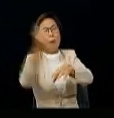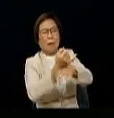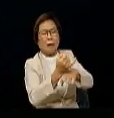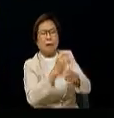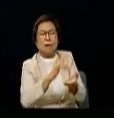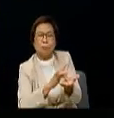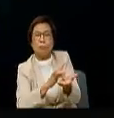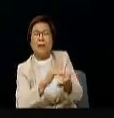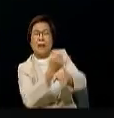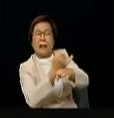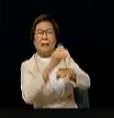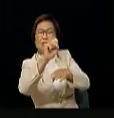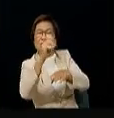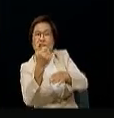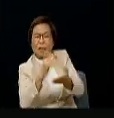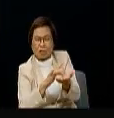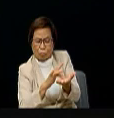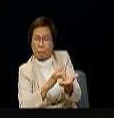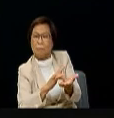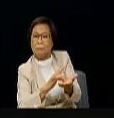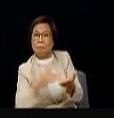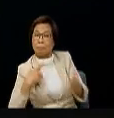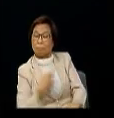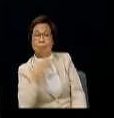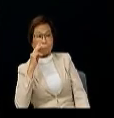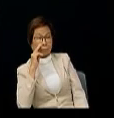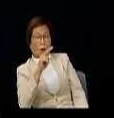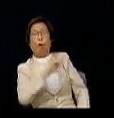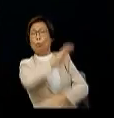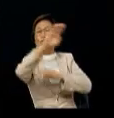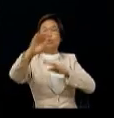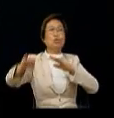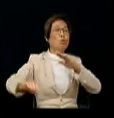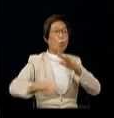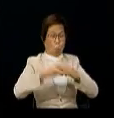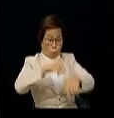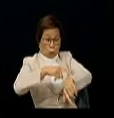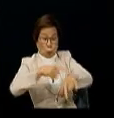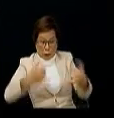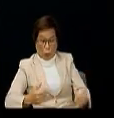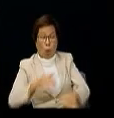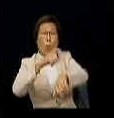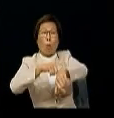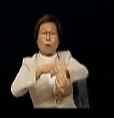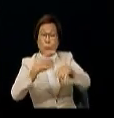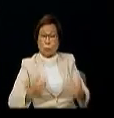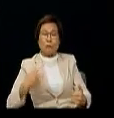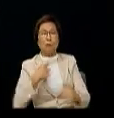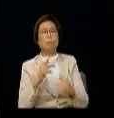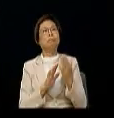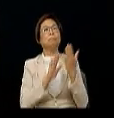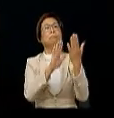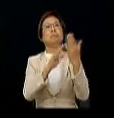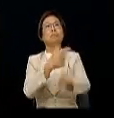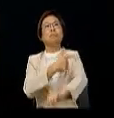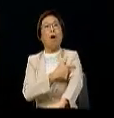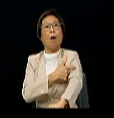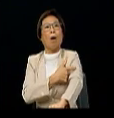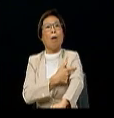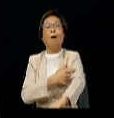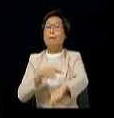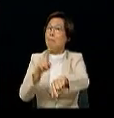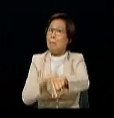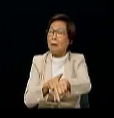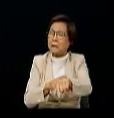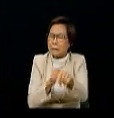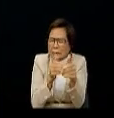trivam sih jadi kita melihat bahwa semut lahan waktu ini kita berhadapan dengan websitenya tapi pada